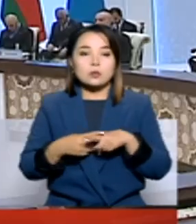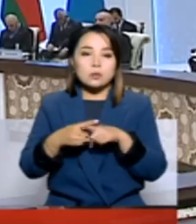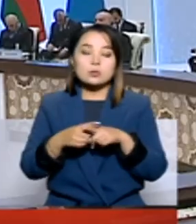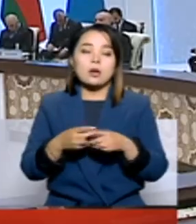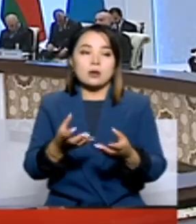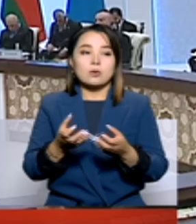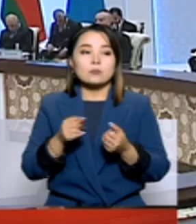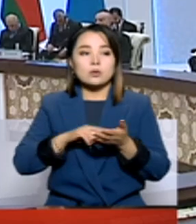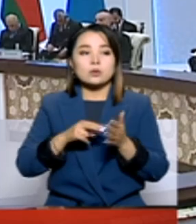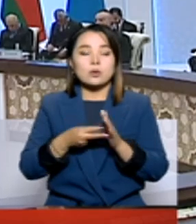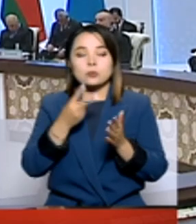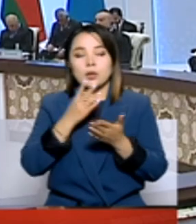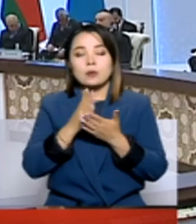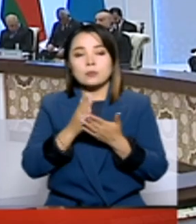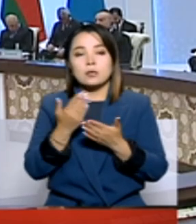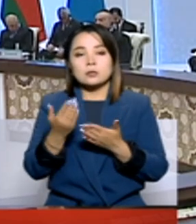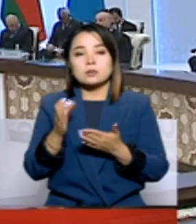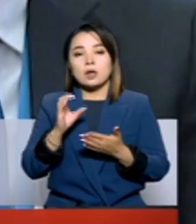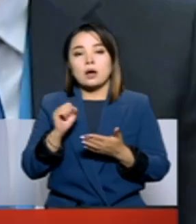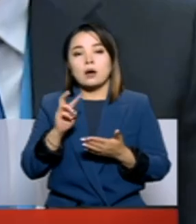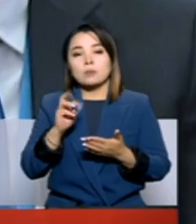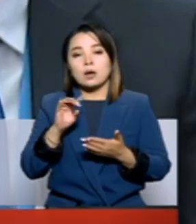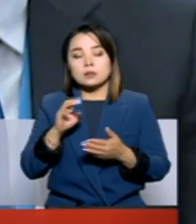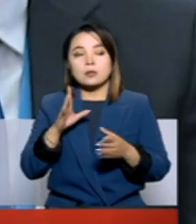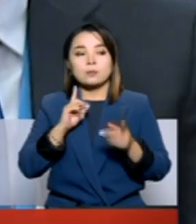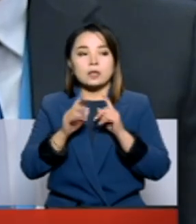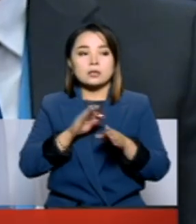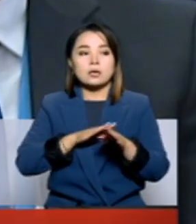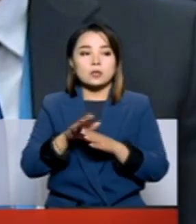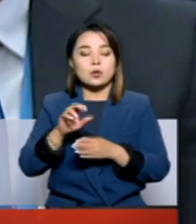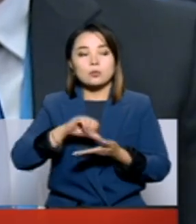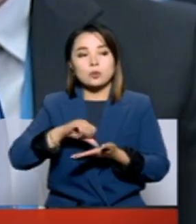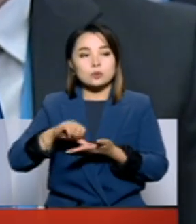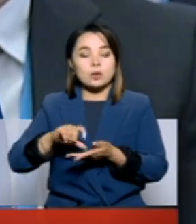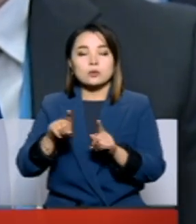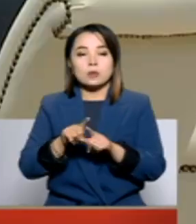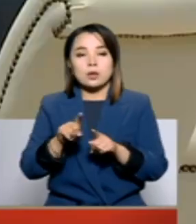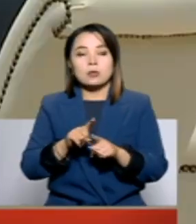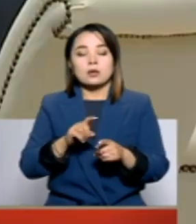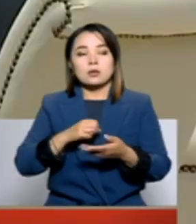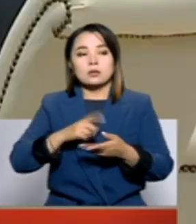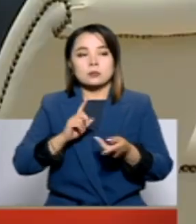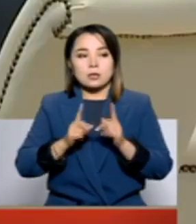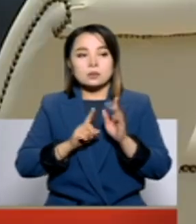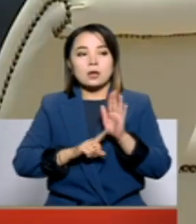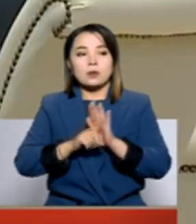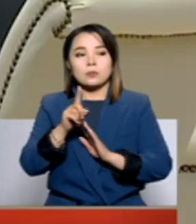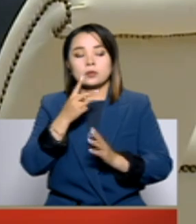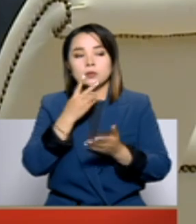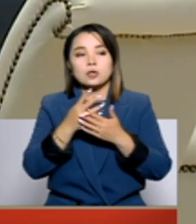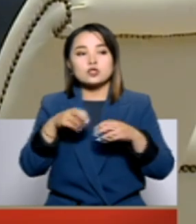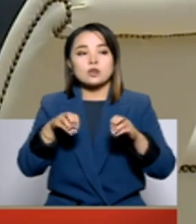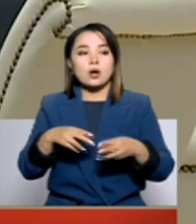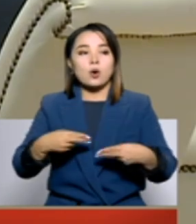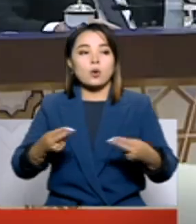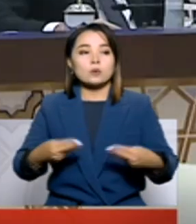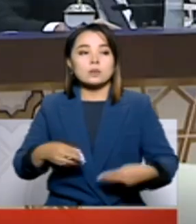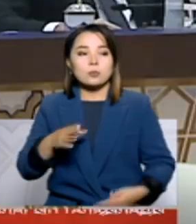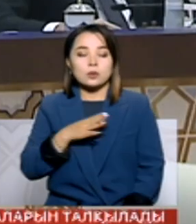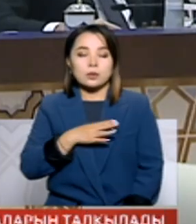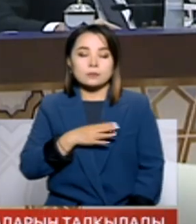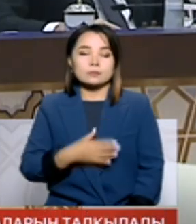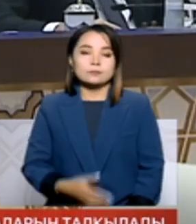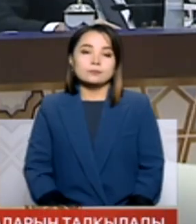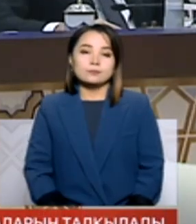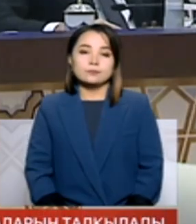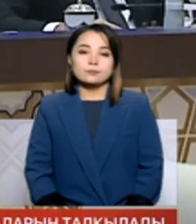отыр. 2022 жылы Самарқанд саммитінде бұл мемлекеттің ұйымға мүше болу рәсімін бастау туралы шешімге қол қойылған еді.